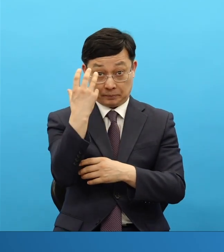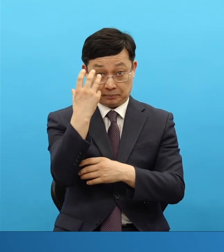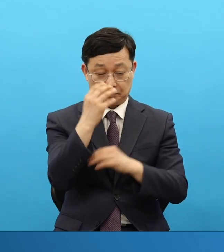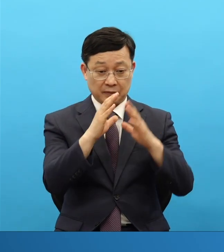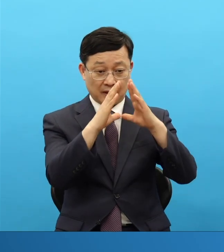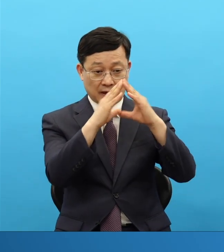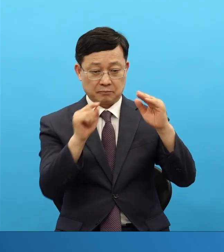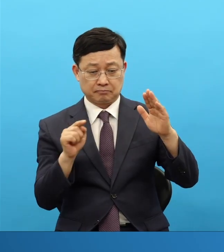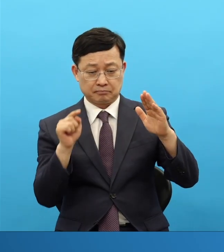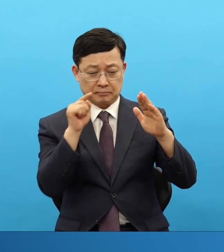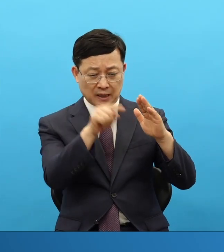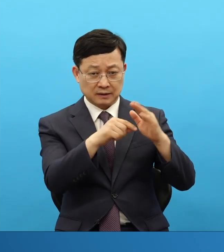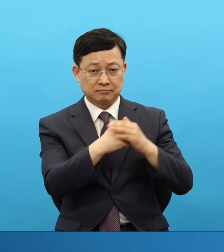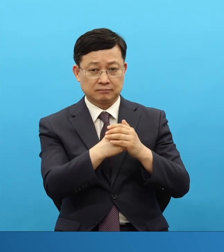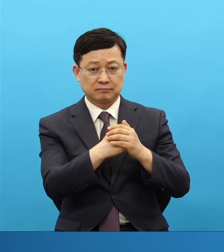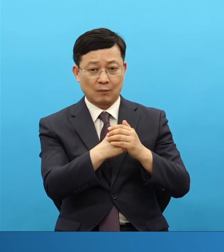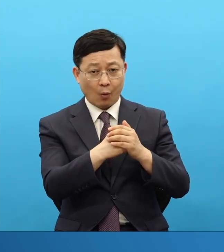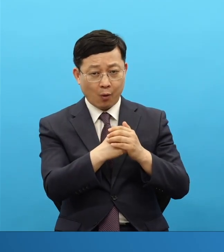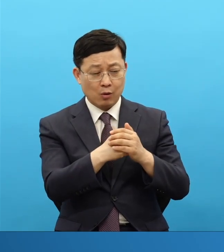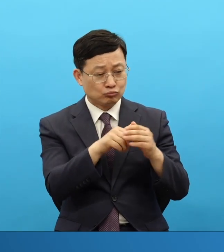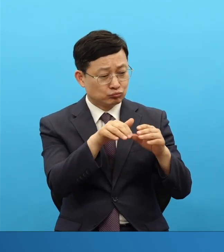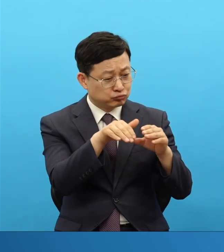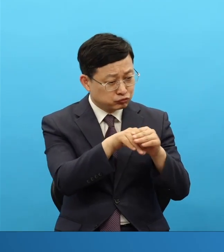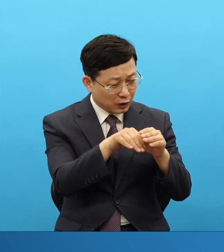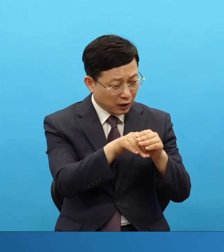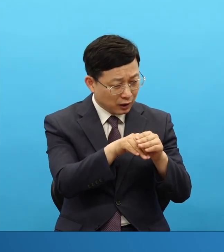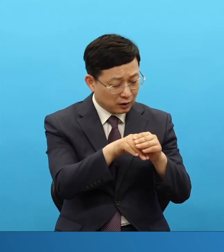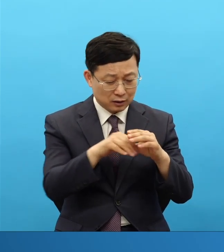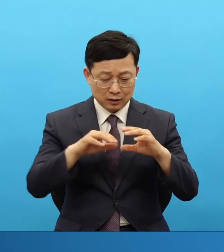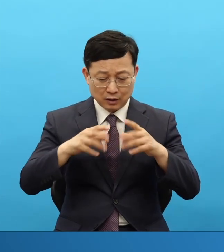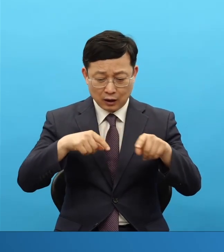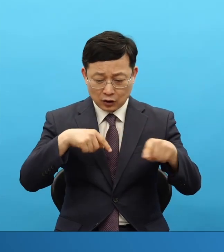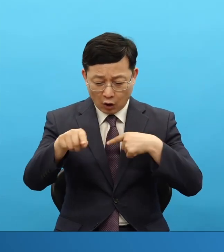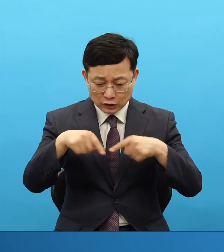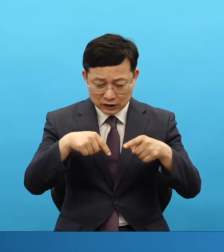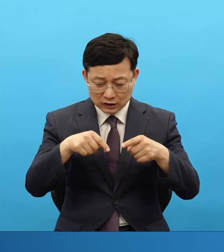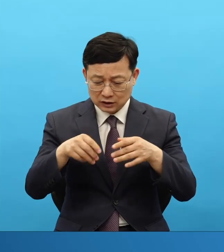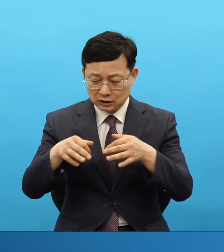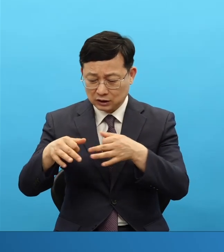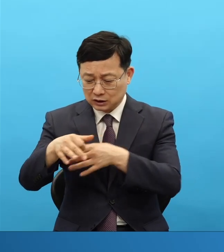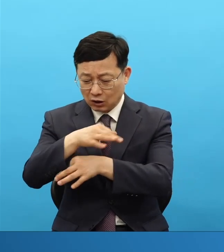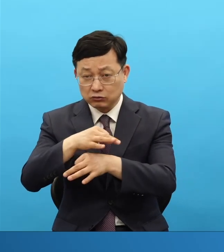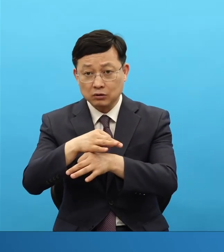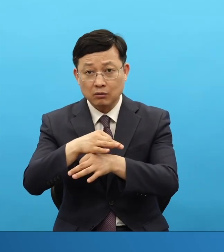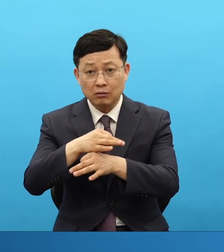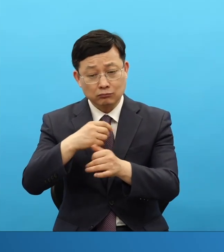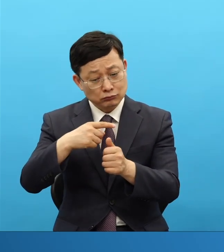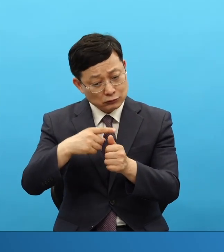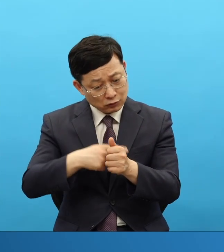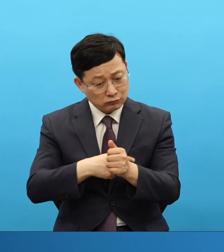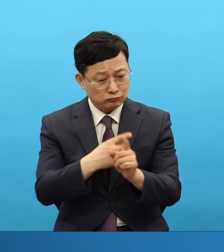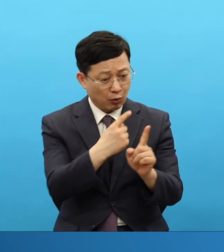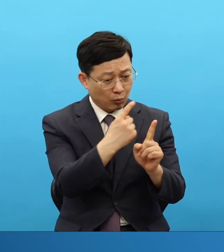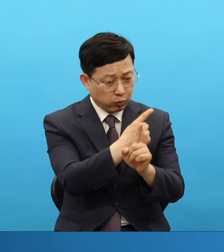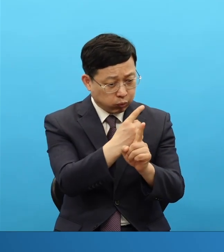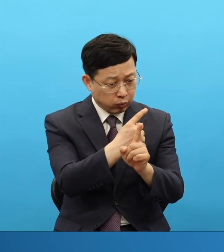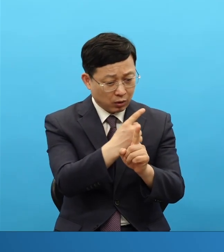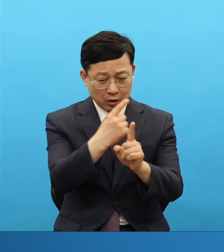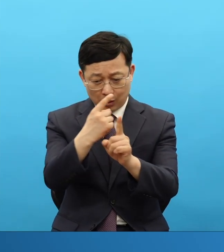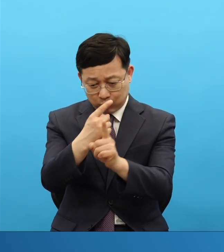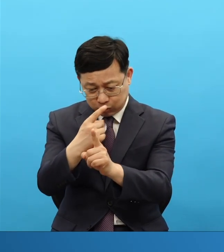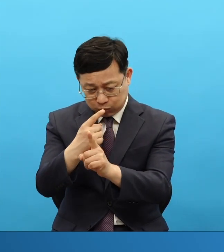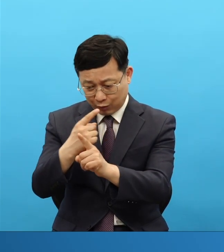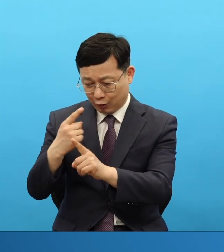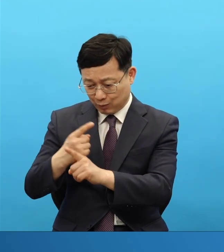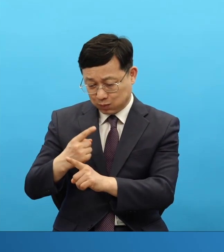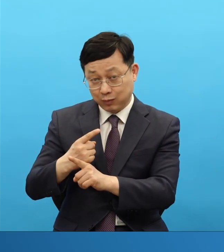세 개를 치유해 버렸어요. Joseph went to Egypt and healed these 3 하려고 한 things. 게 아니에요. Not that he 하나님의 intended 언약 to do 잡고 that. 전달을 했는데 치유돼. He simply held to God's covenant,